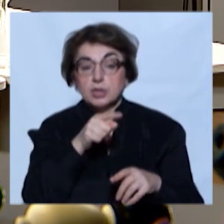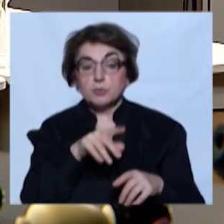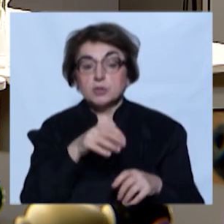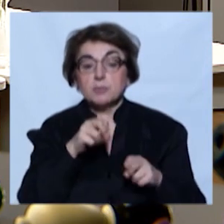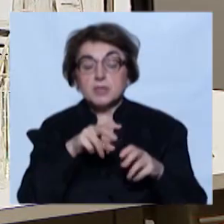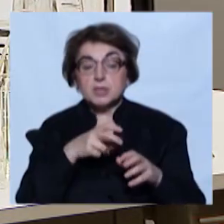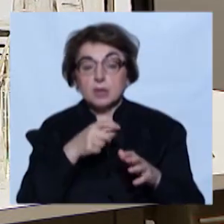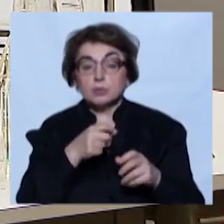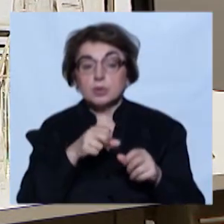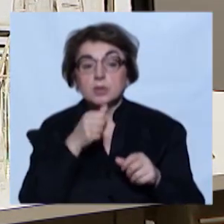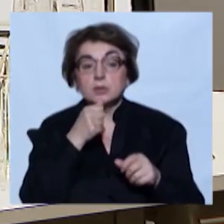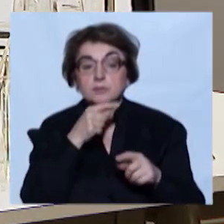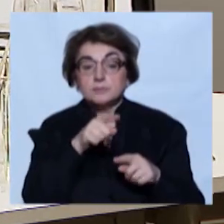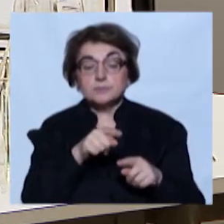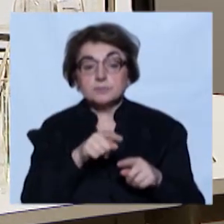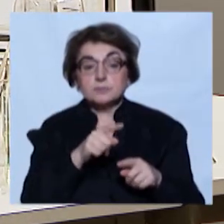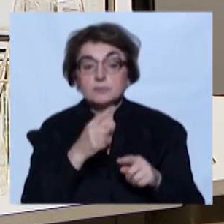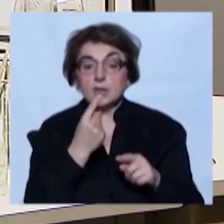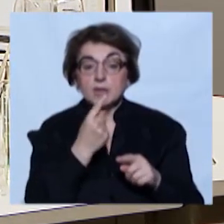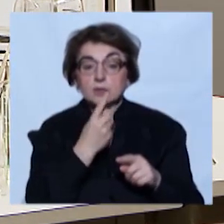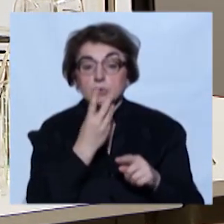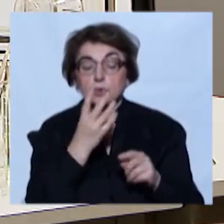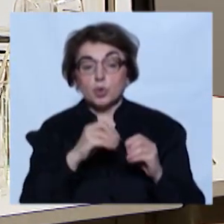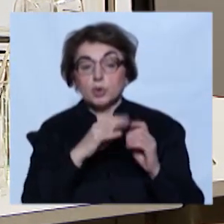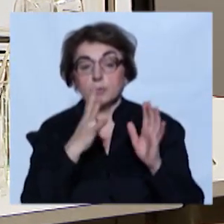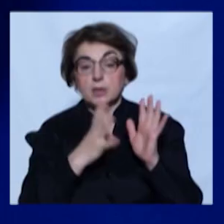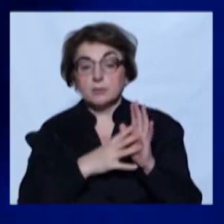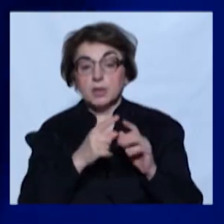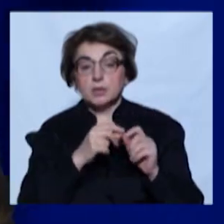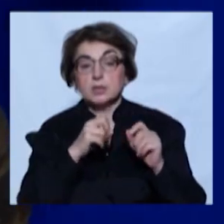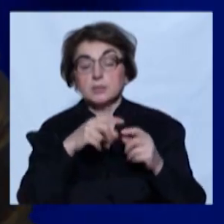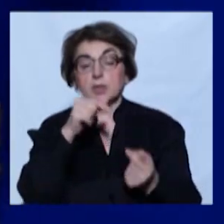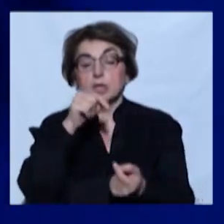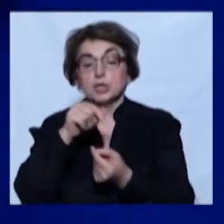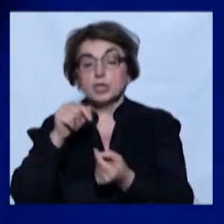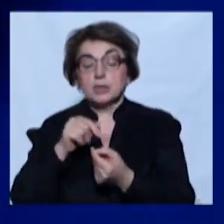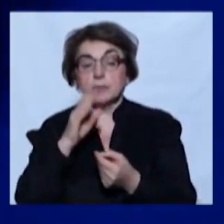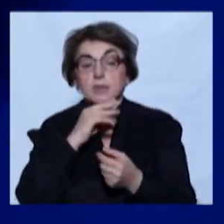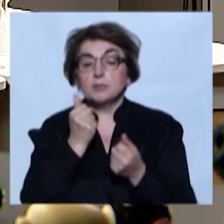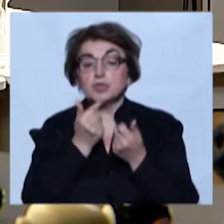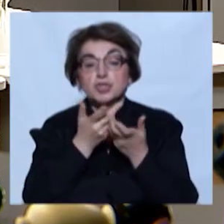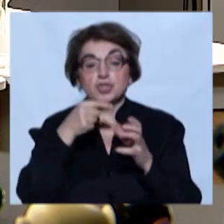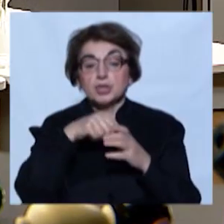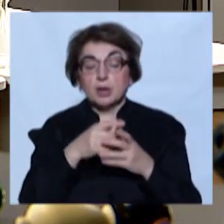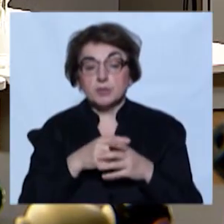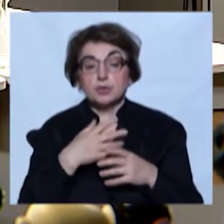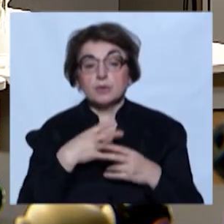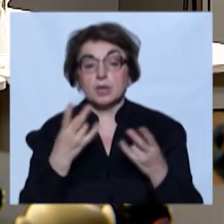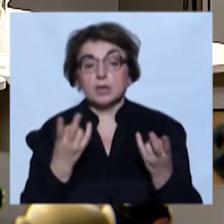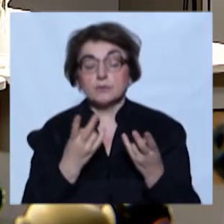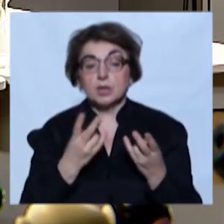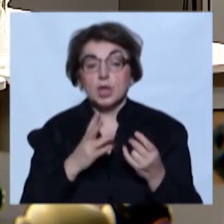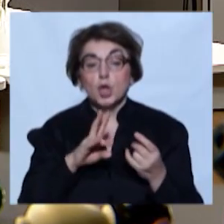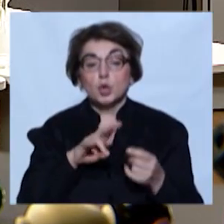არის ათვლა 1-დან 14-მდე, ანუ წყალბადიონთა კონცენტრაციის მაჩვენებელი. ჩვენ ახლა გვჭირდება